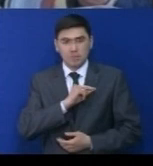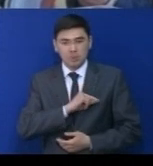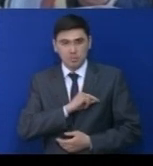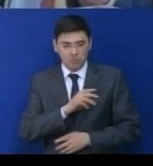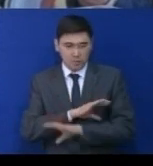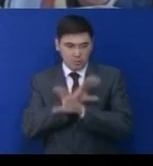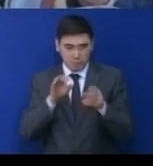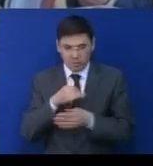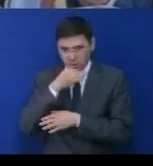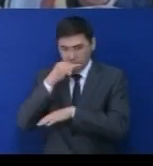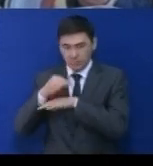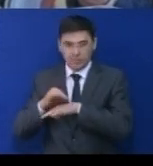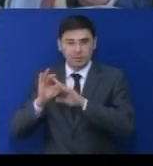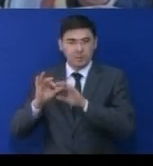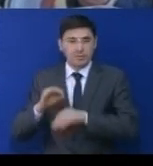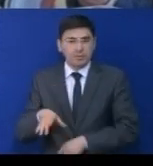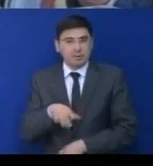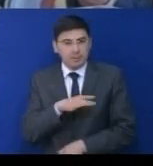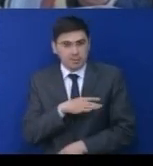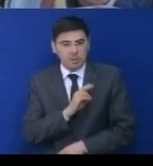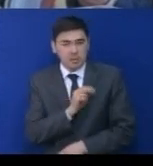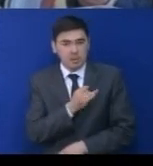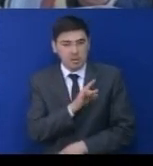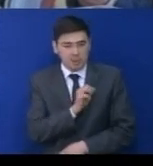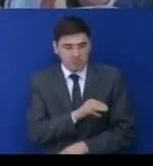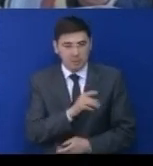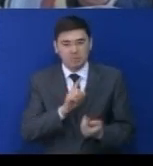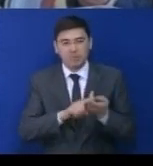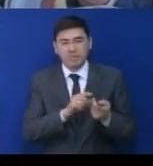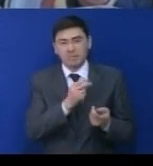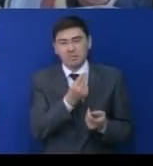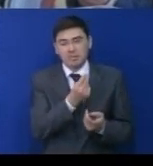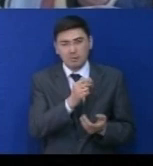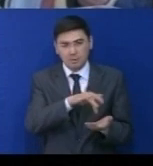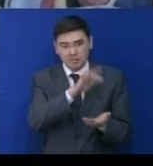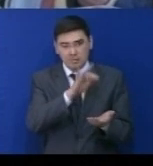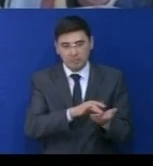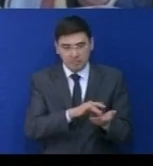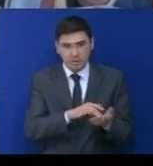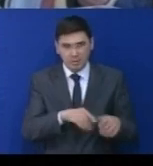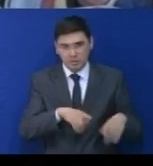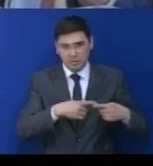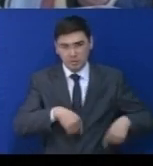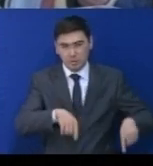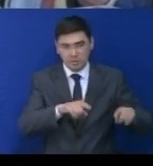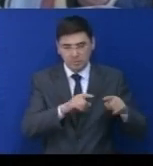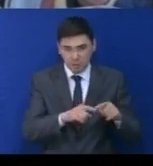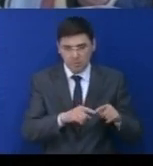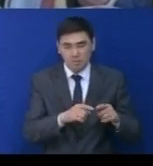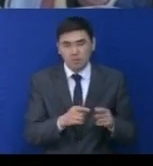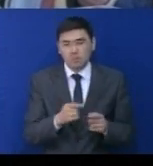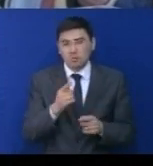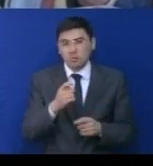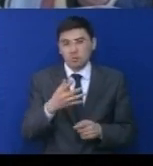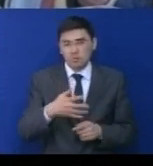есеп берді. Қайрат Келімбетов қазірдің өзінде Қазақстанның қаржы орталығы GFCI жаһандық индексінде